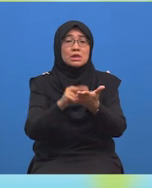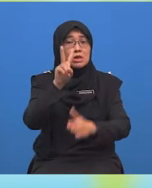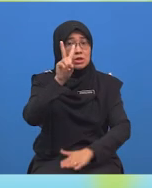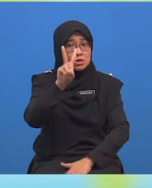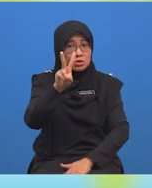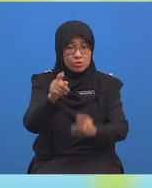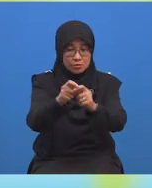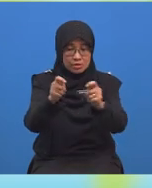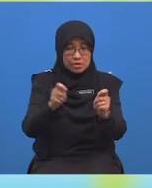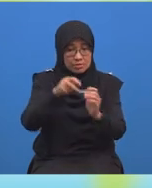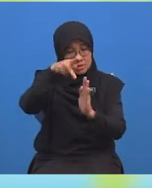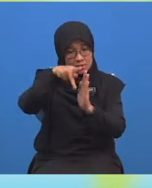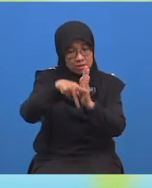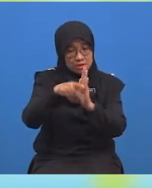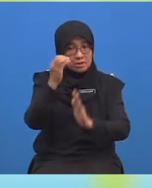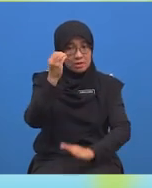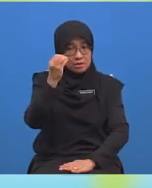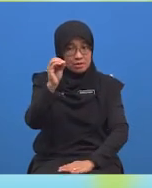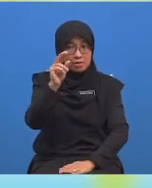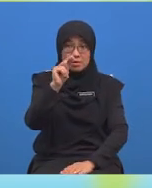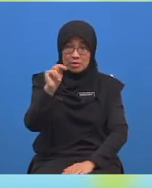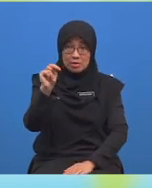perpuluhan. Maka